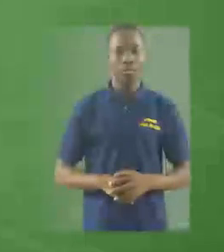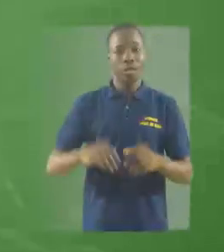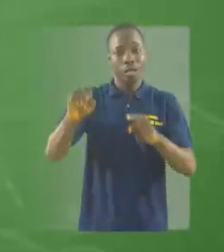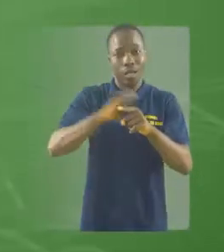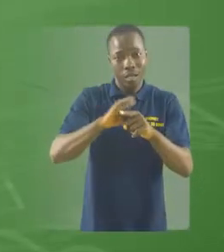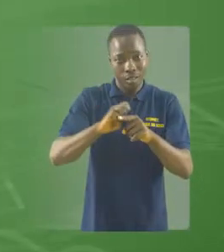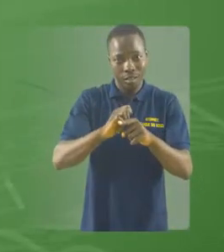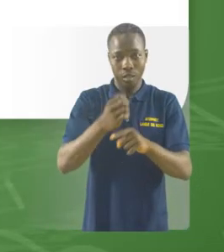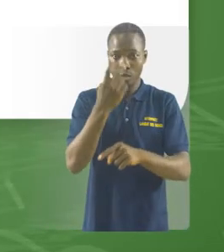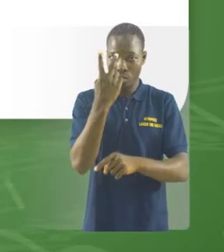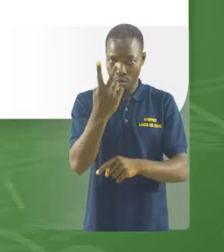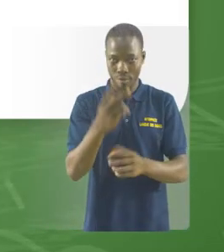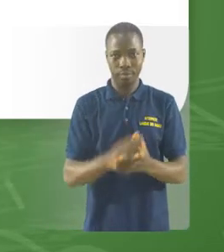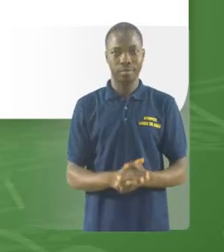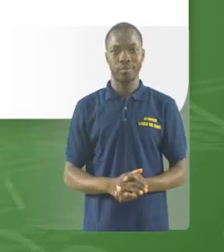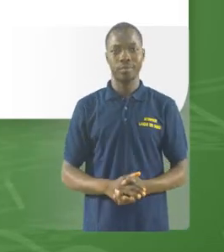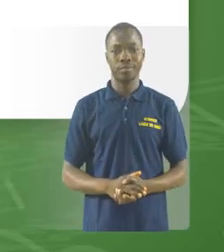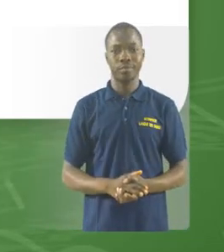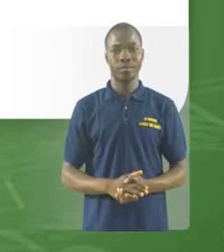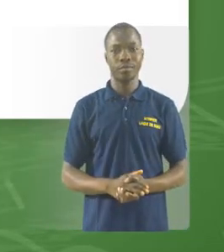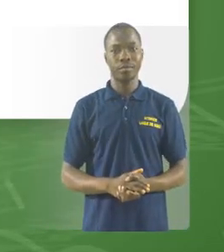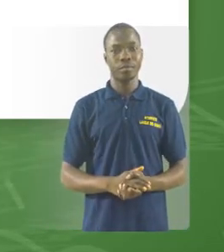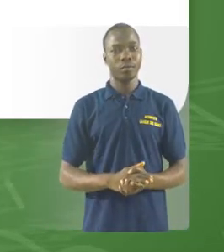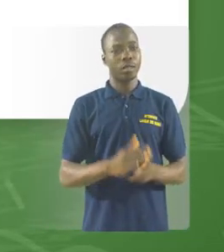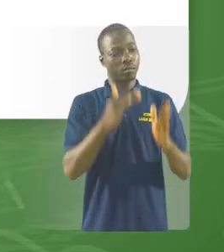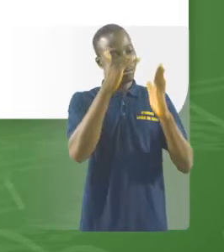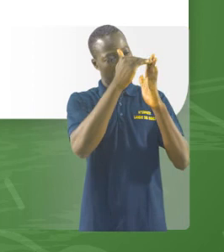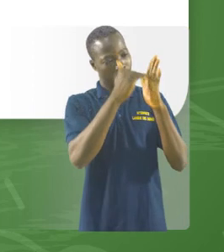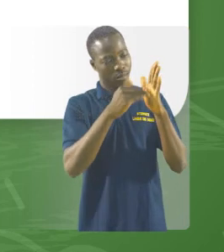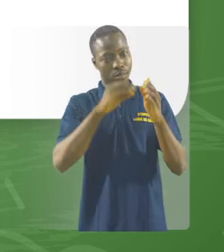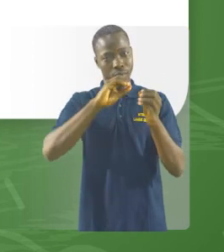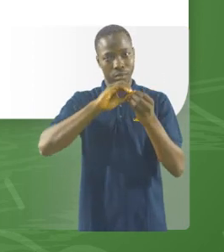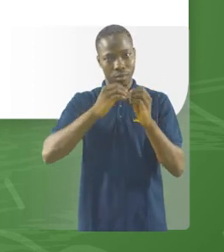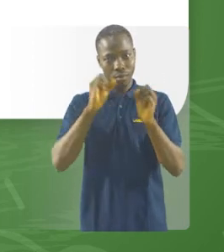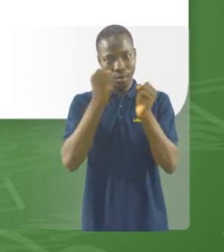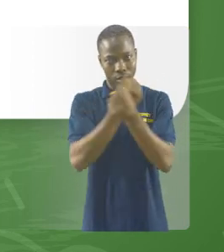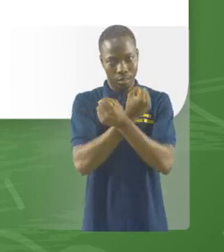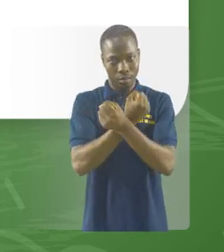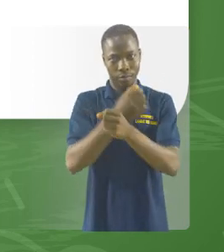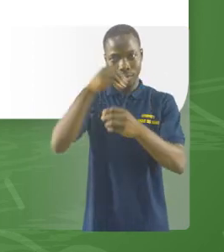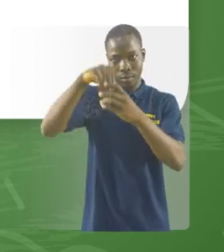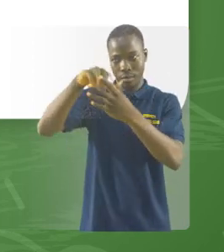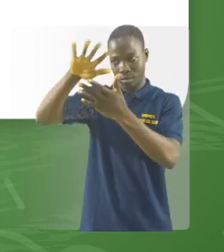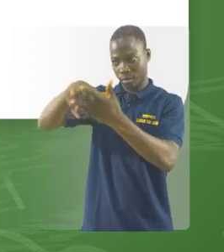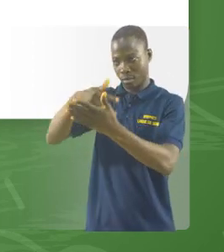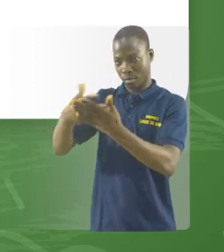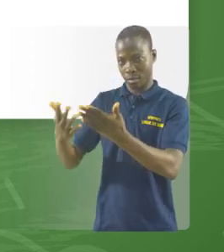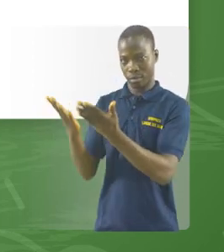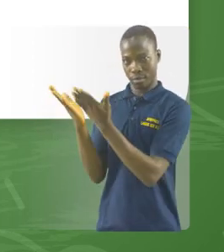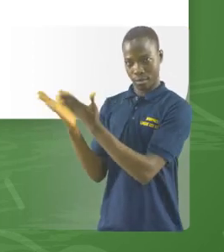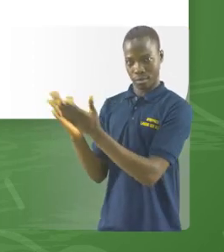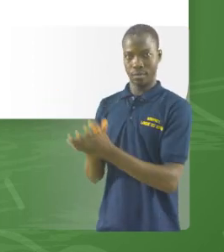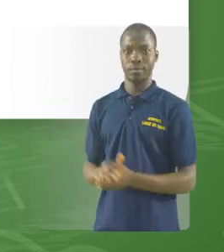Exercice 2. Une série statistique est donnée par le tableau ci-dessous.